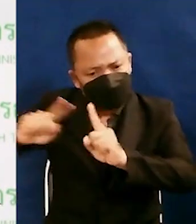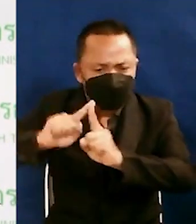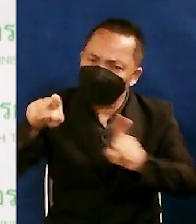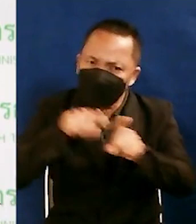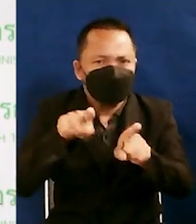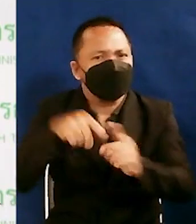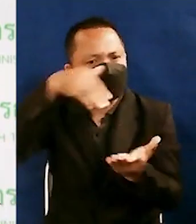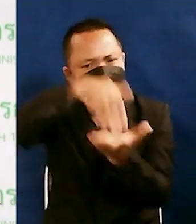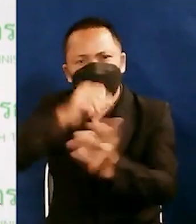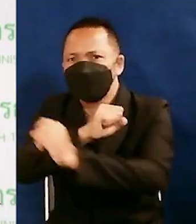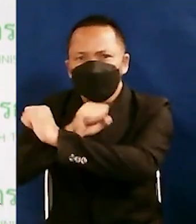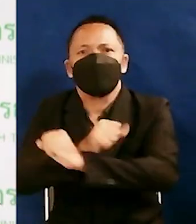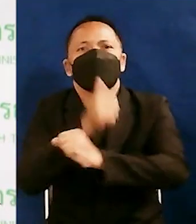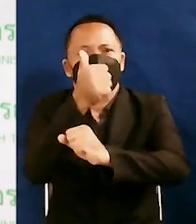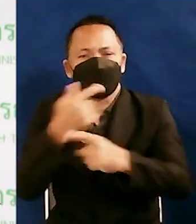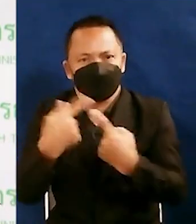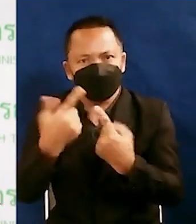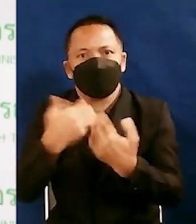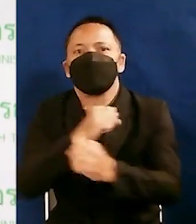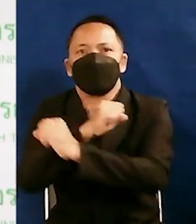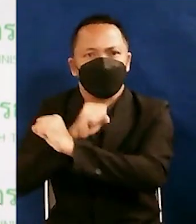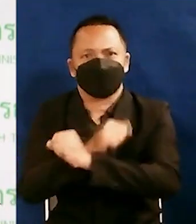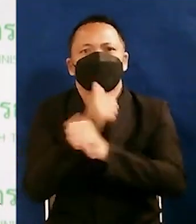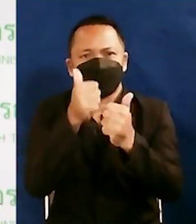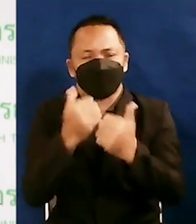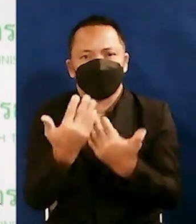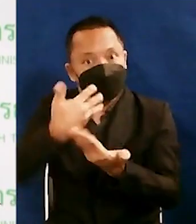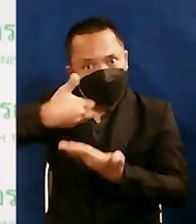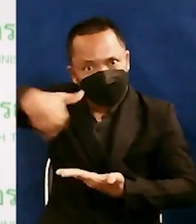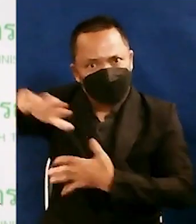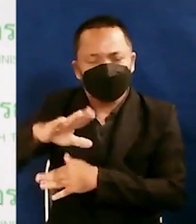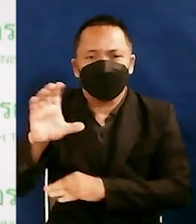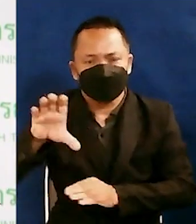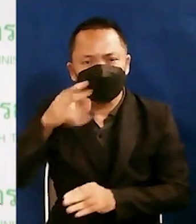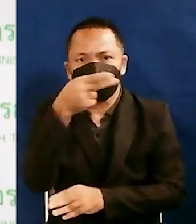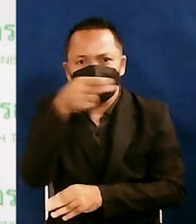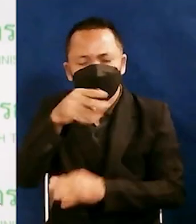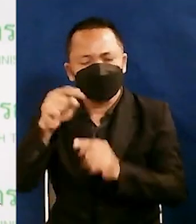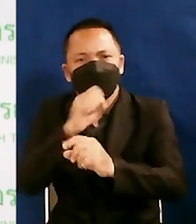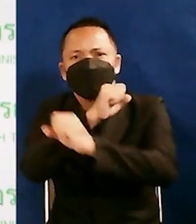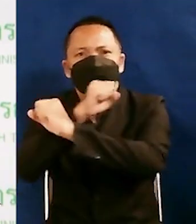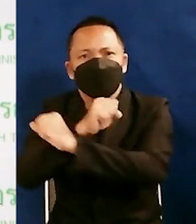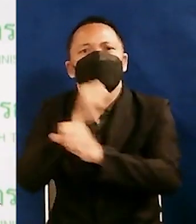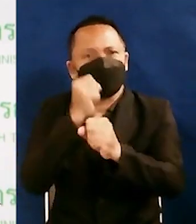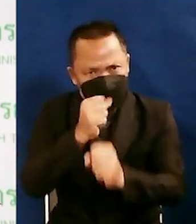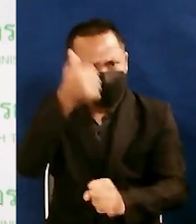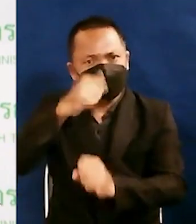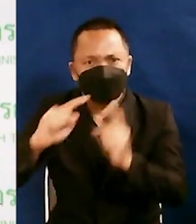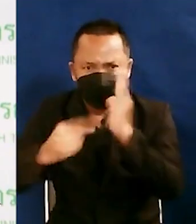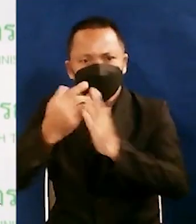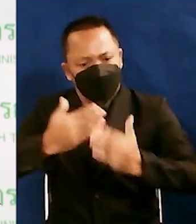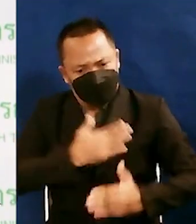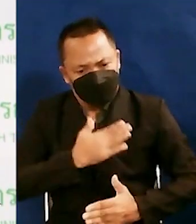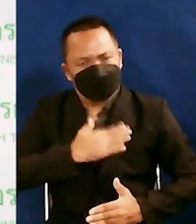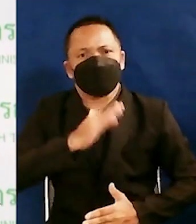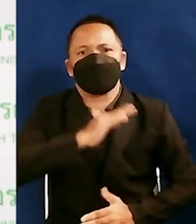ทุกที่และทุกเวลาค่ะแล้วเราจะปลอดภัยค่ะลากันไปด้วยคลิปนี้ค่ะภูมิคุ้มกันสร้างได้เริ่มที่ตัวเร